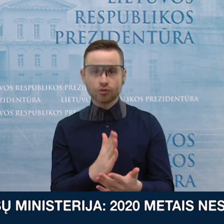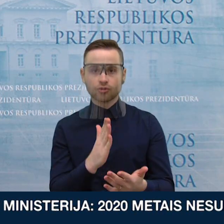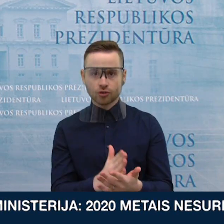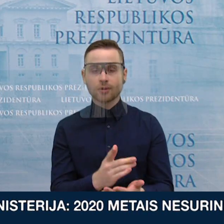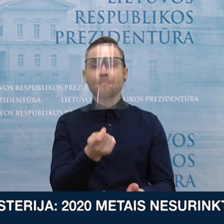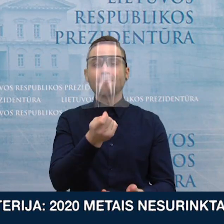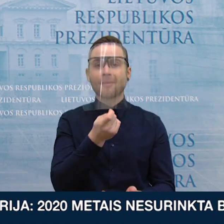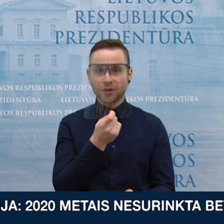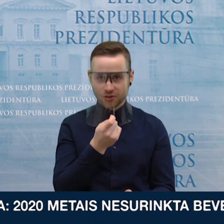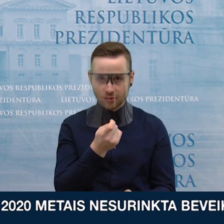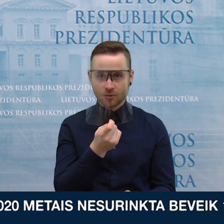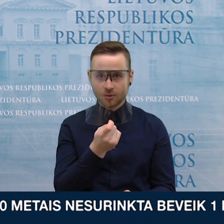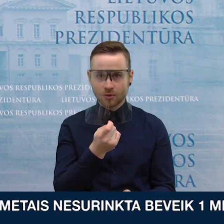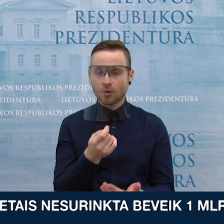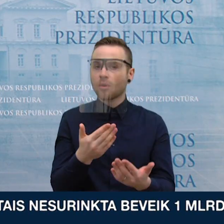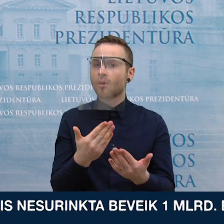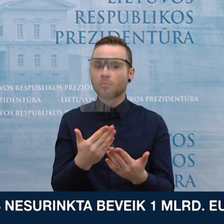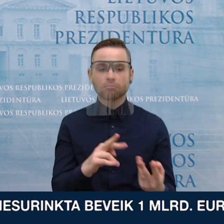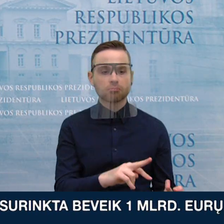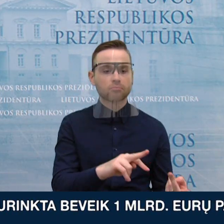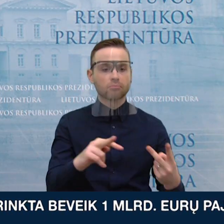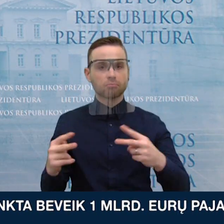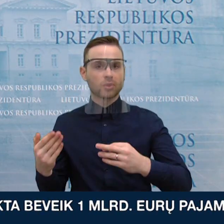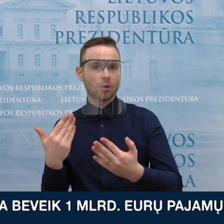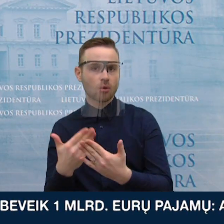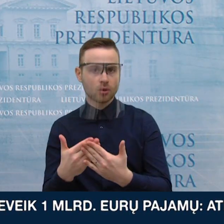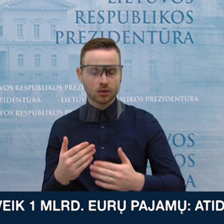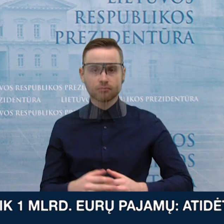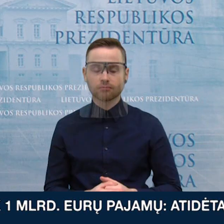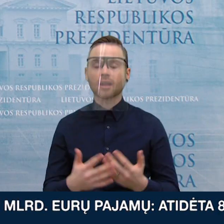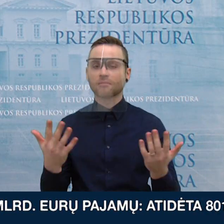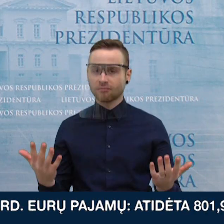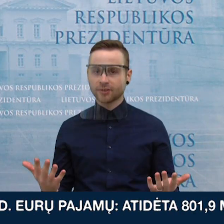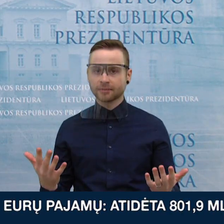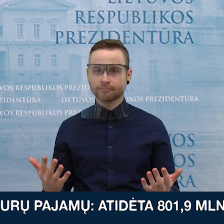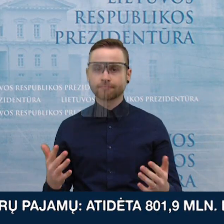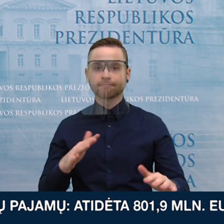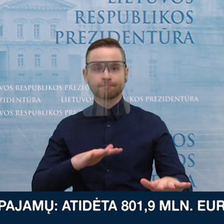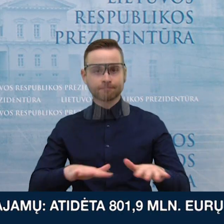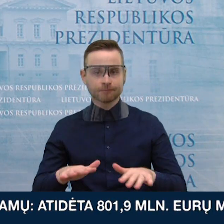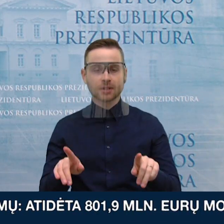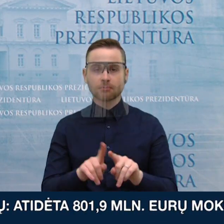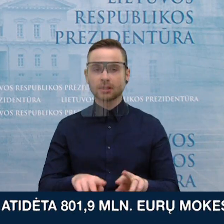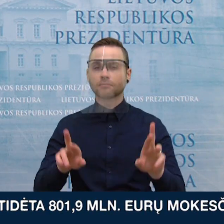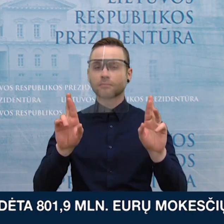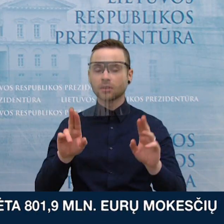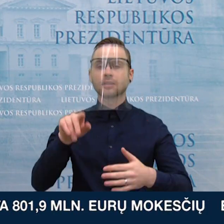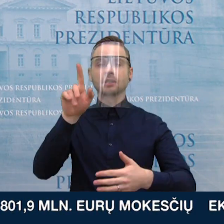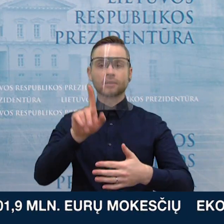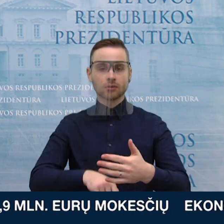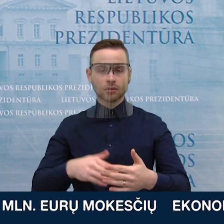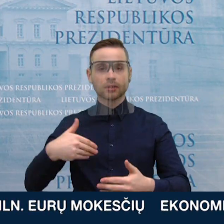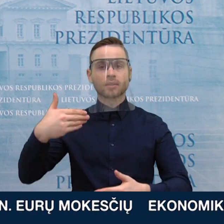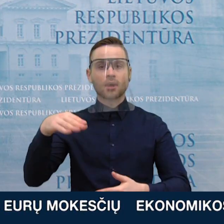meto. Kodėl taip atsitiko? Atsitiko pirmiausia todėl, kad tikiuosi, netrukus bus priimtas